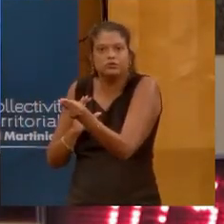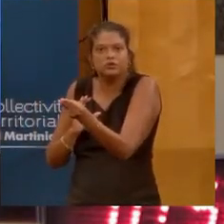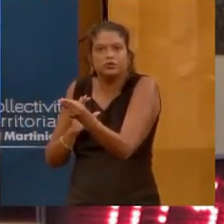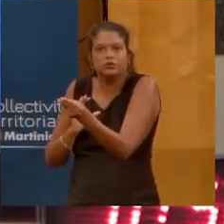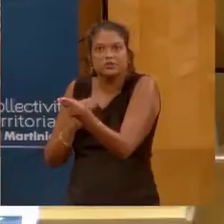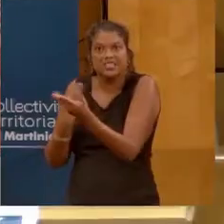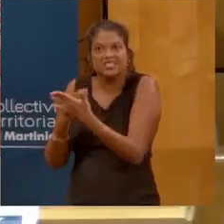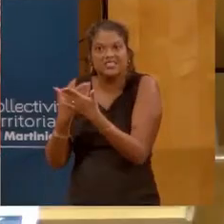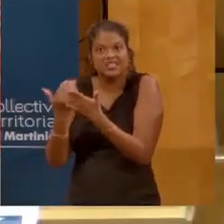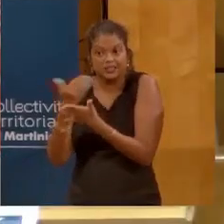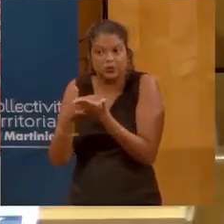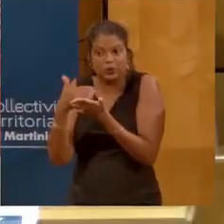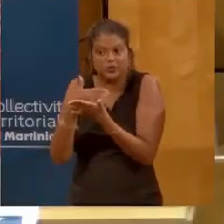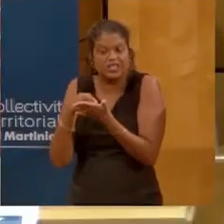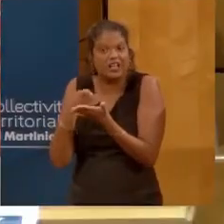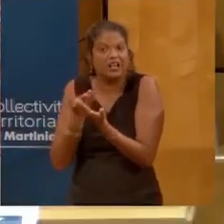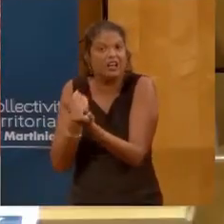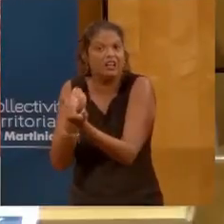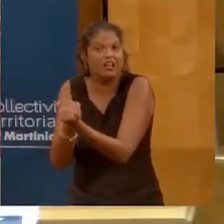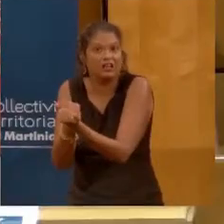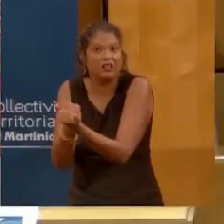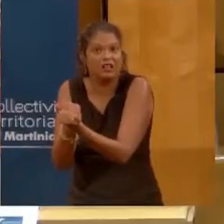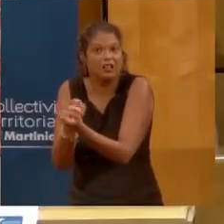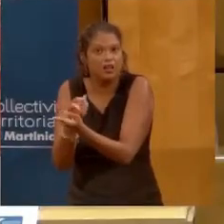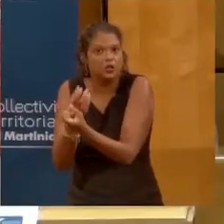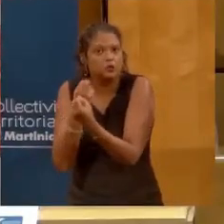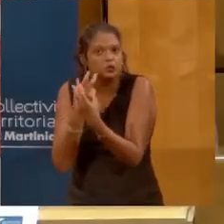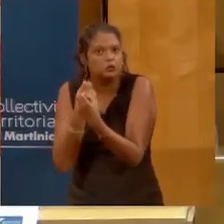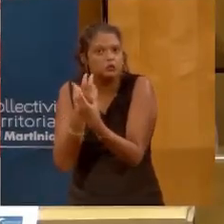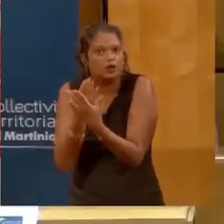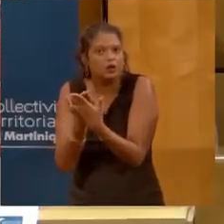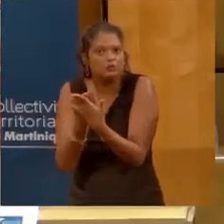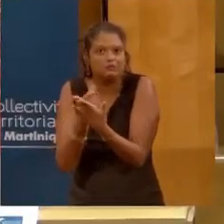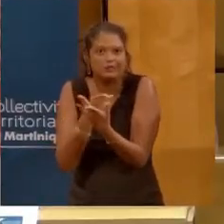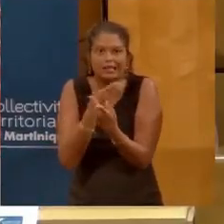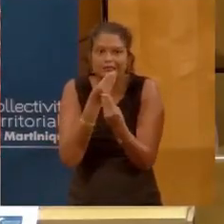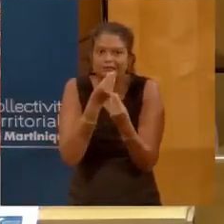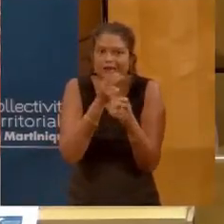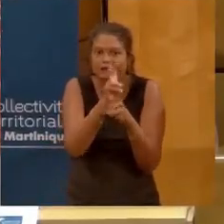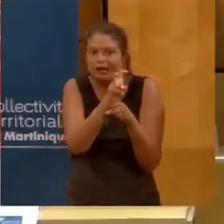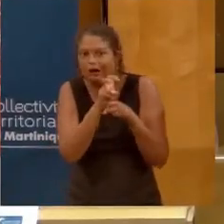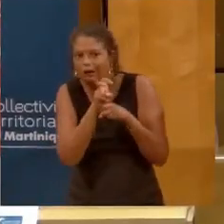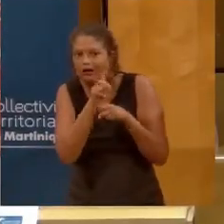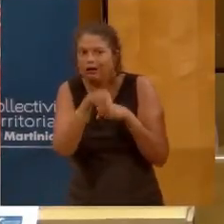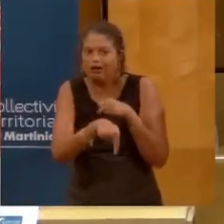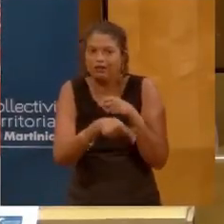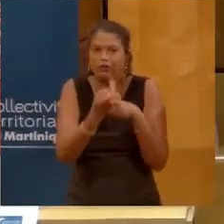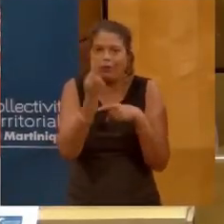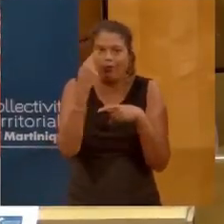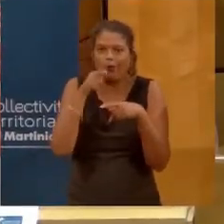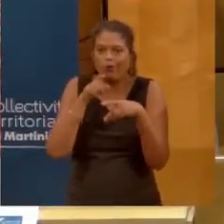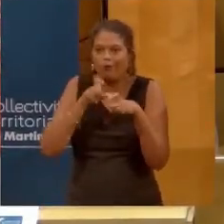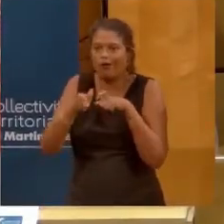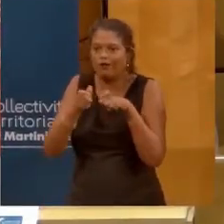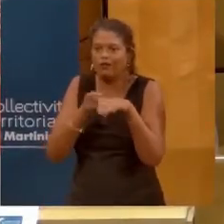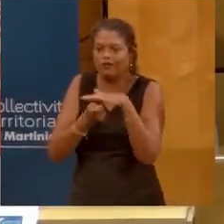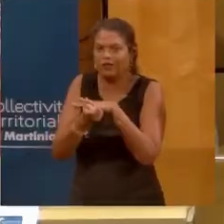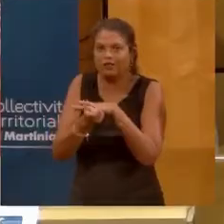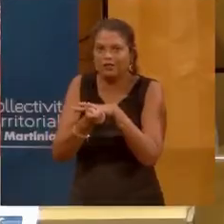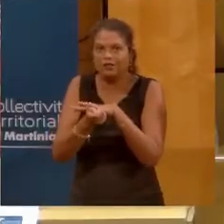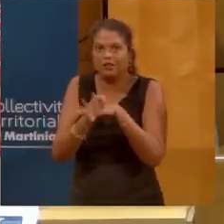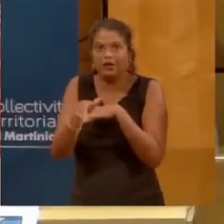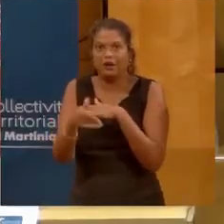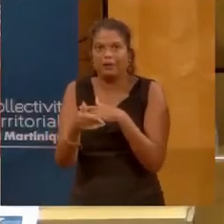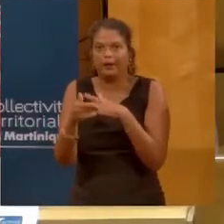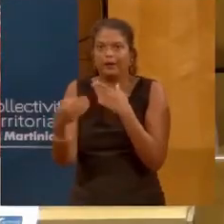recettes attendues, pour lesquelles souvent on est obligé de faire des emprunts pour pouvoir les financer, et puis ensuite attendre les retours.